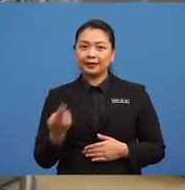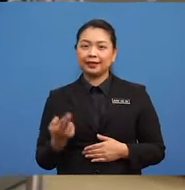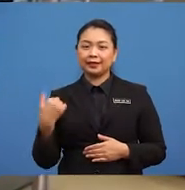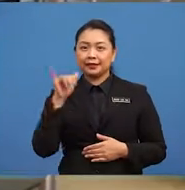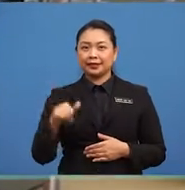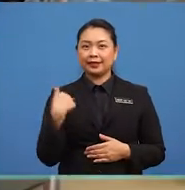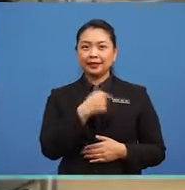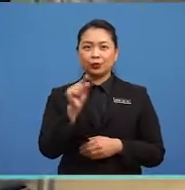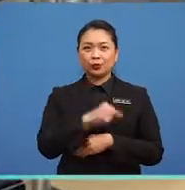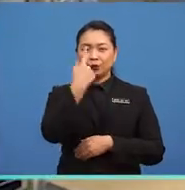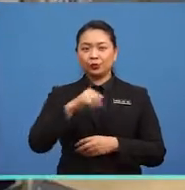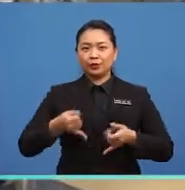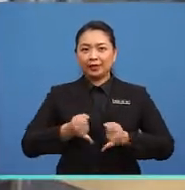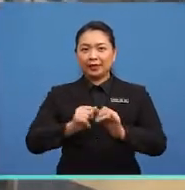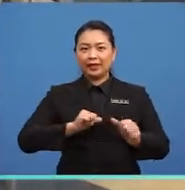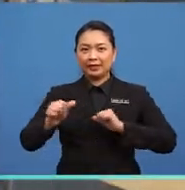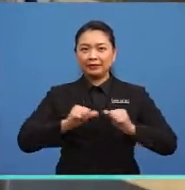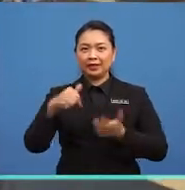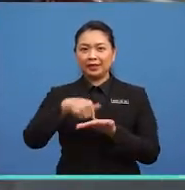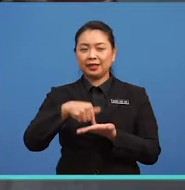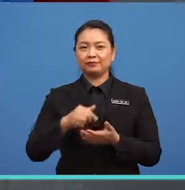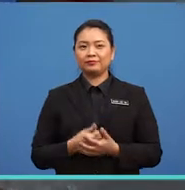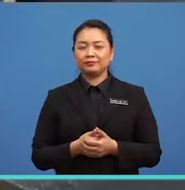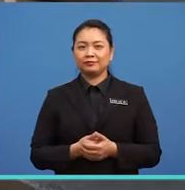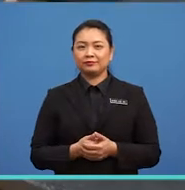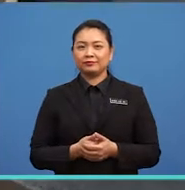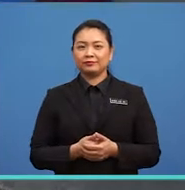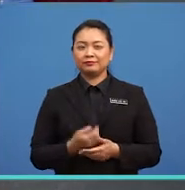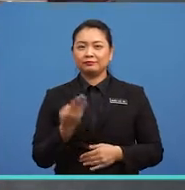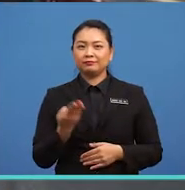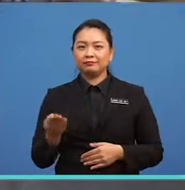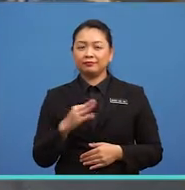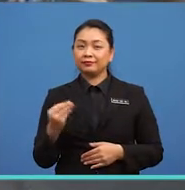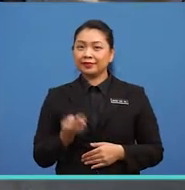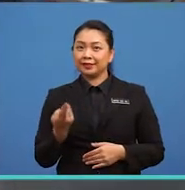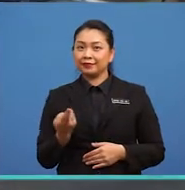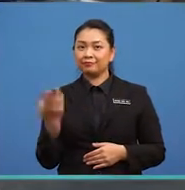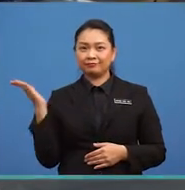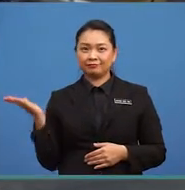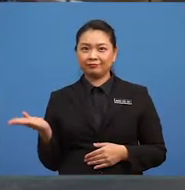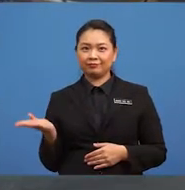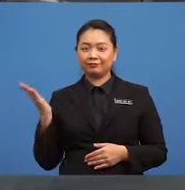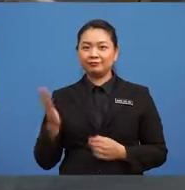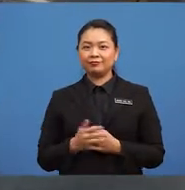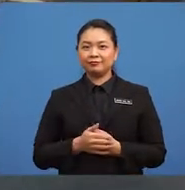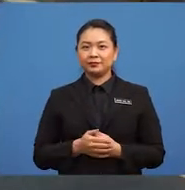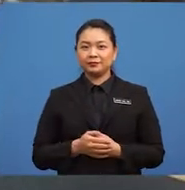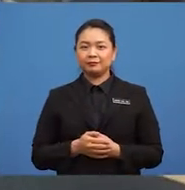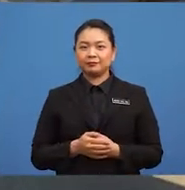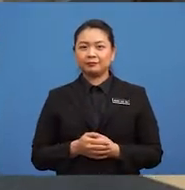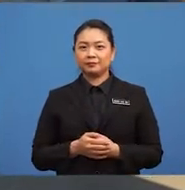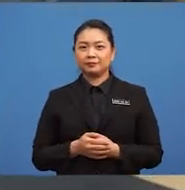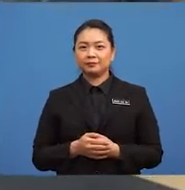Peningkatan aras cecair berwarna dalam tiub kapilari merupakan hasil dapatan atau pemboleh ubah